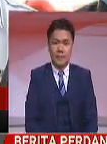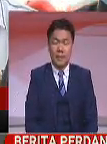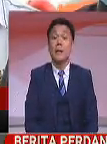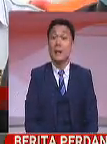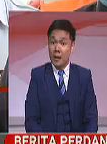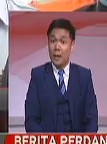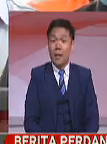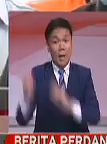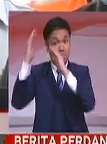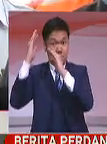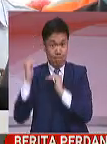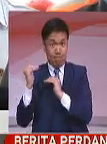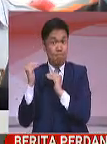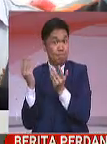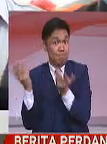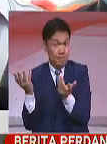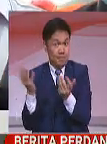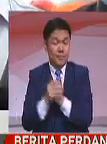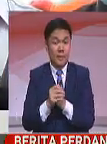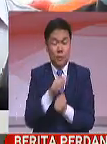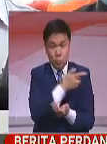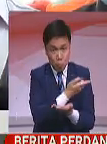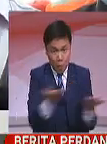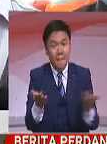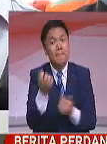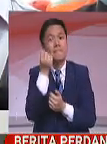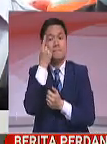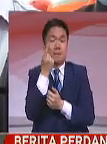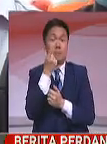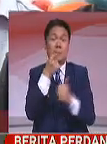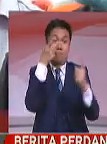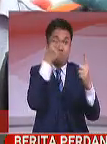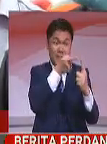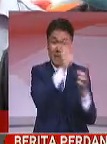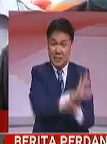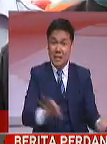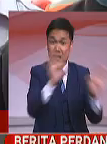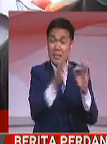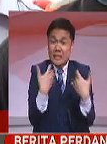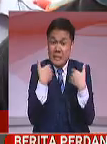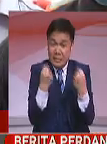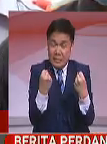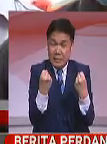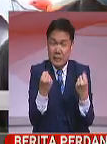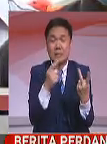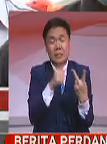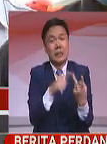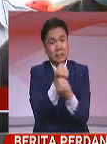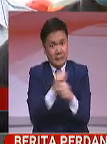Kita harap mereka dapat memahami keperluan kesihatan dan keselamatan rakyat kerana